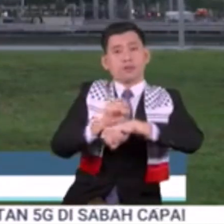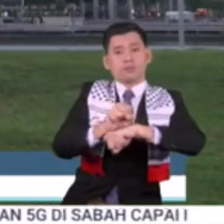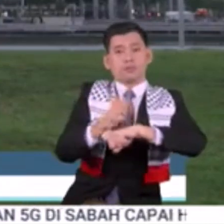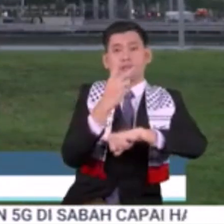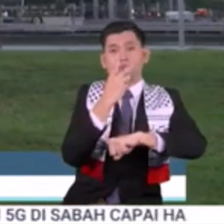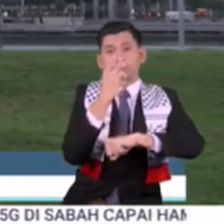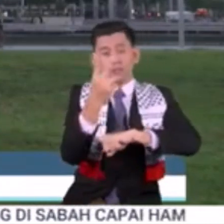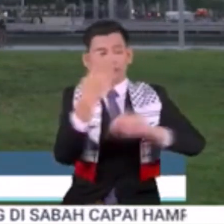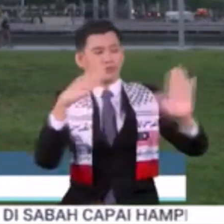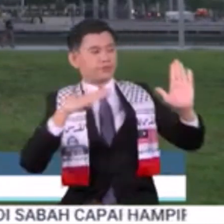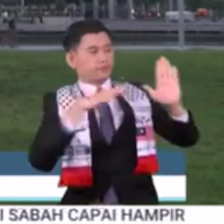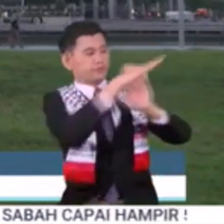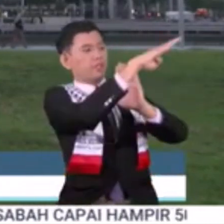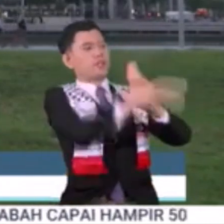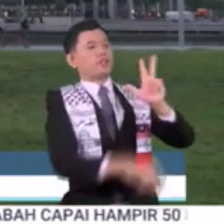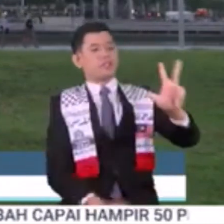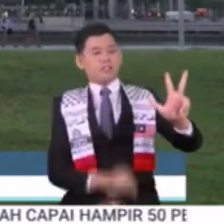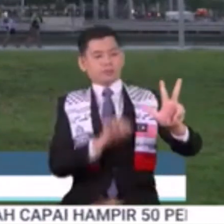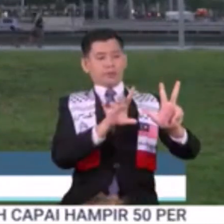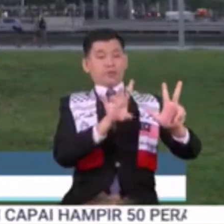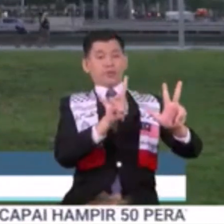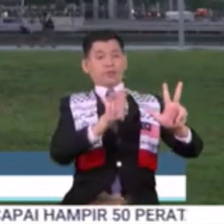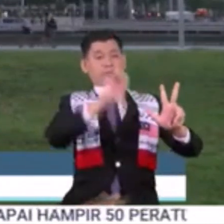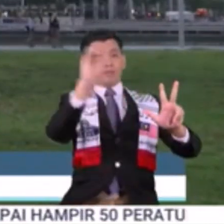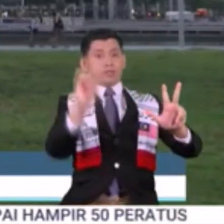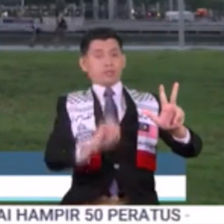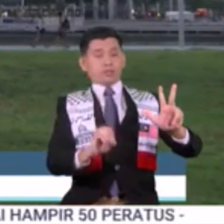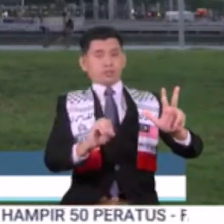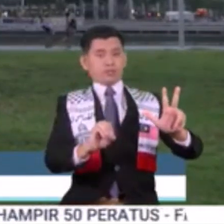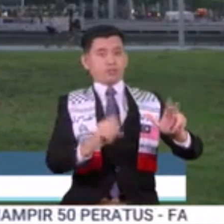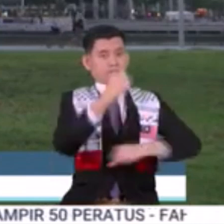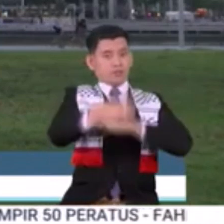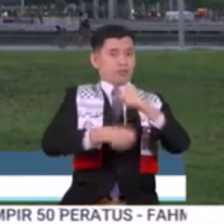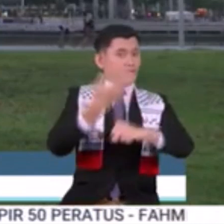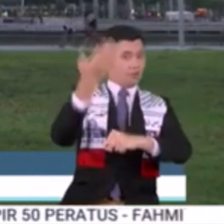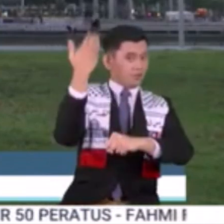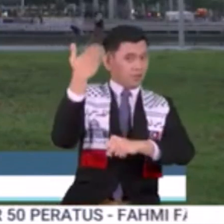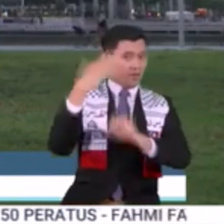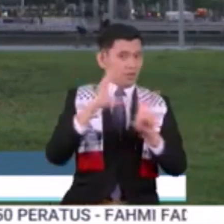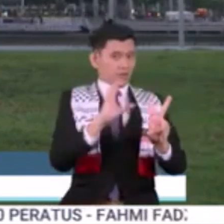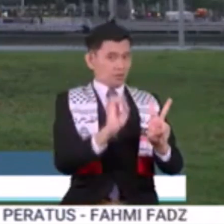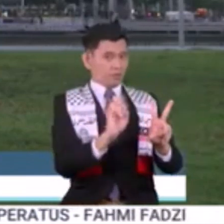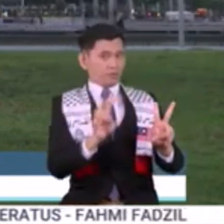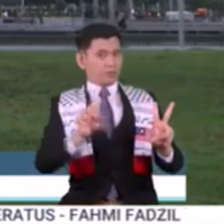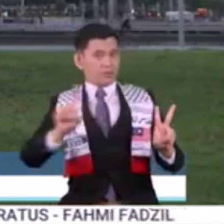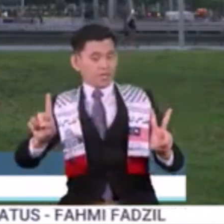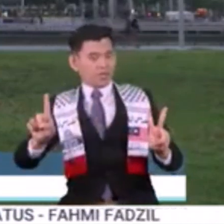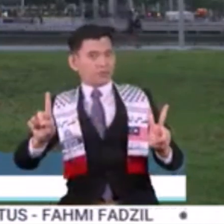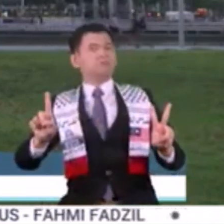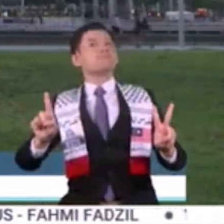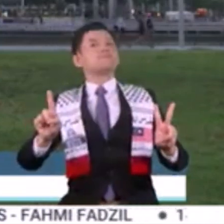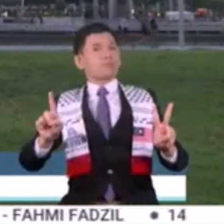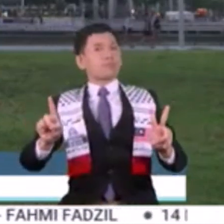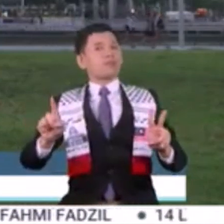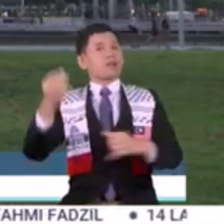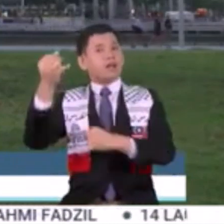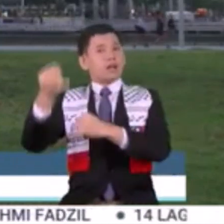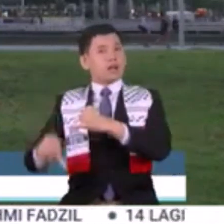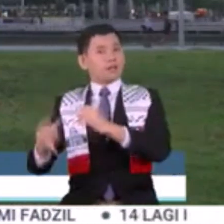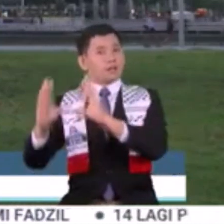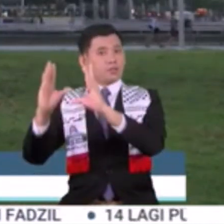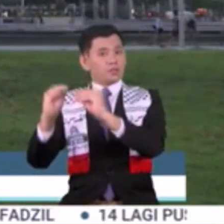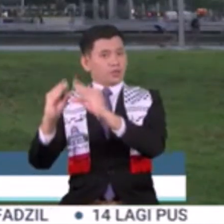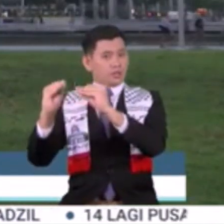menyaksikan peningkatan 37.6% tahun lalu berbanding 2021. Dan di akhir pertemuan ini